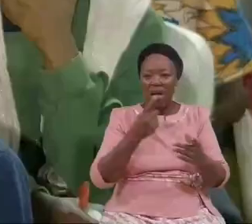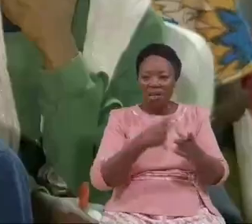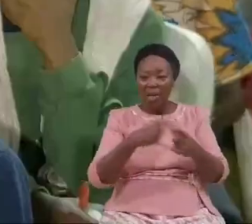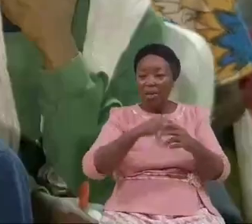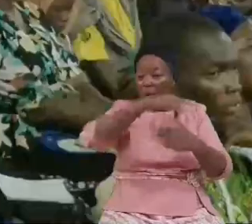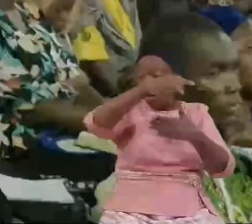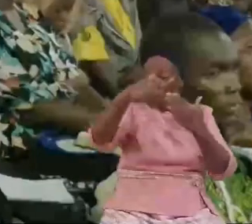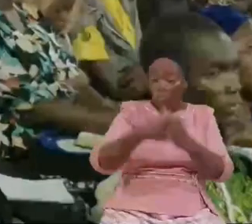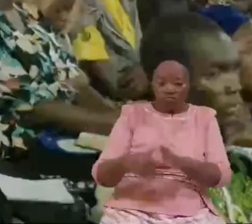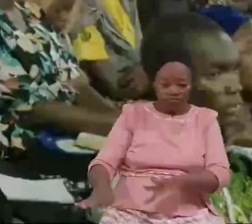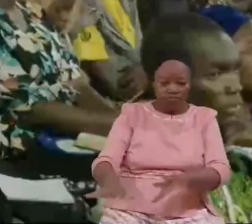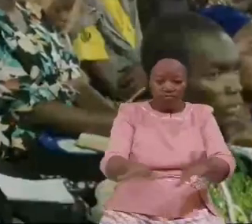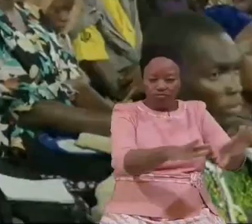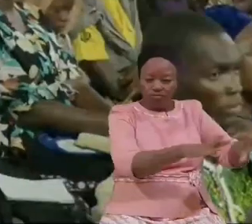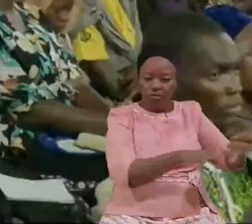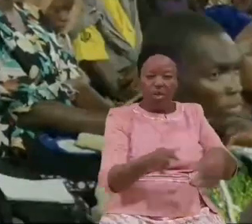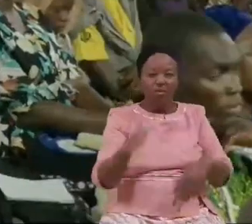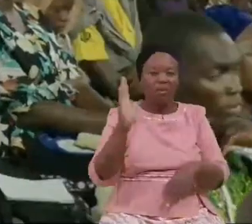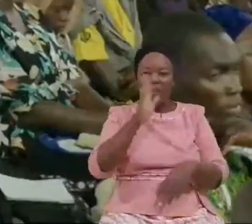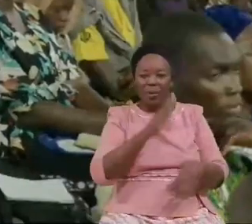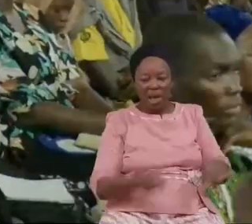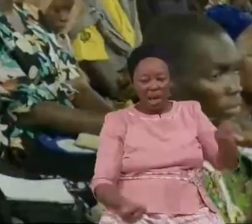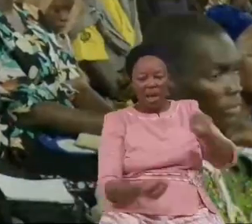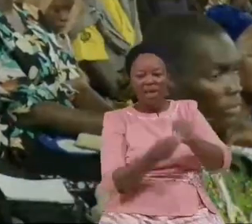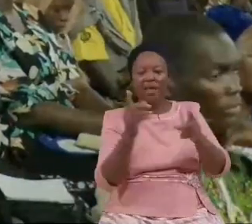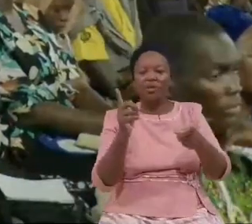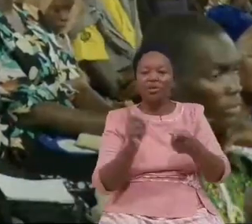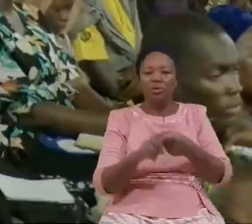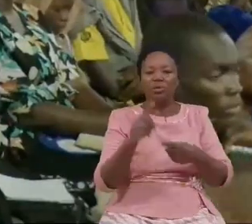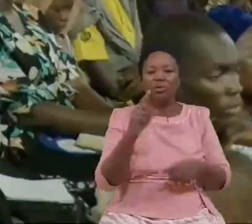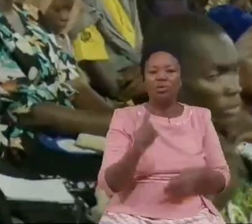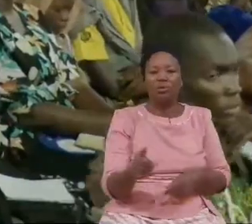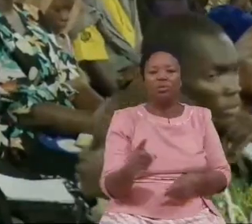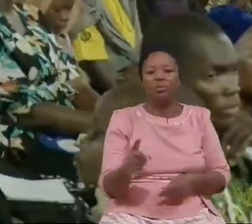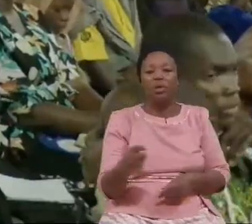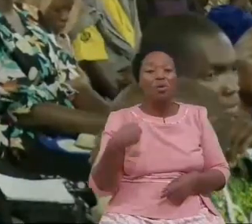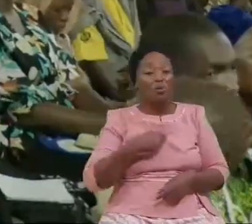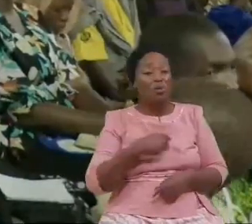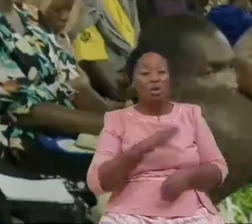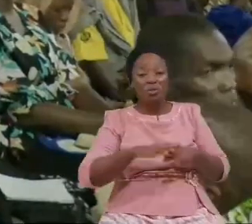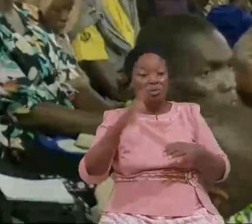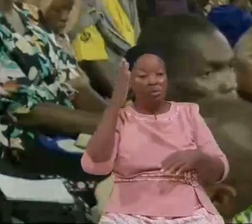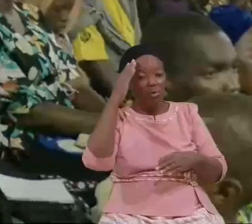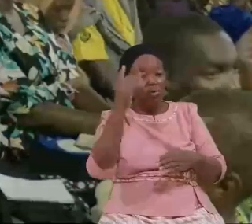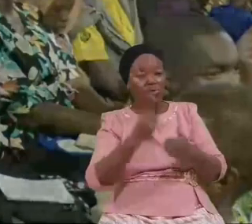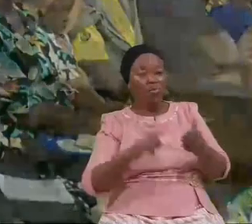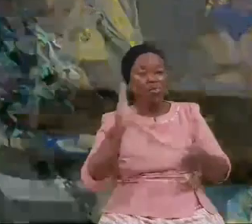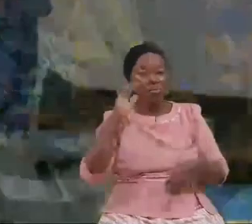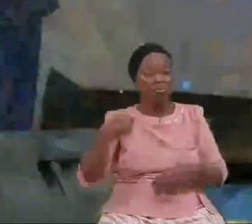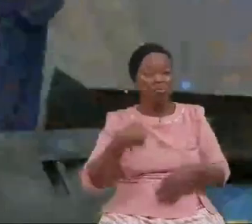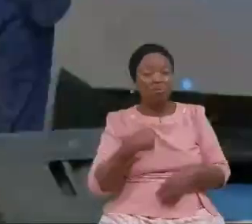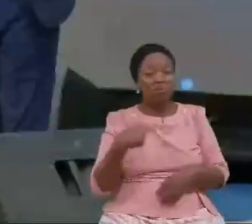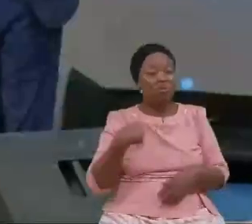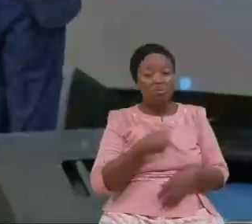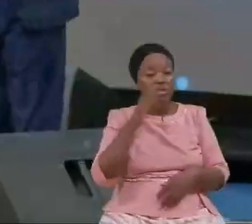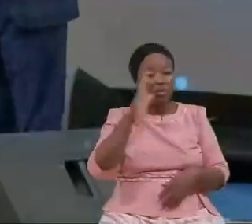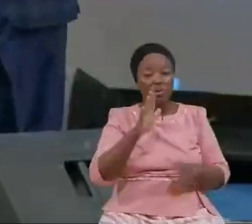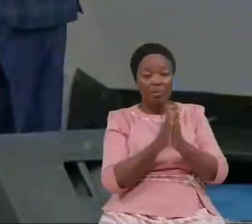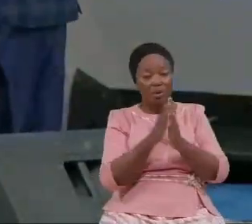choses vous seront donnés par des cieux nous ne savons pas ce qu'il nous faut demander